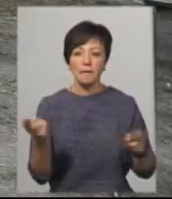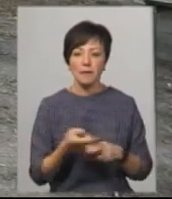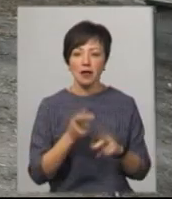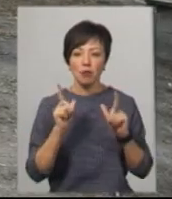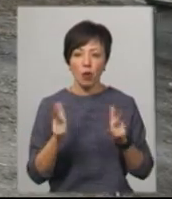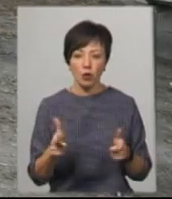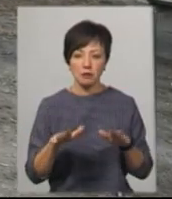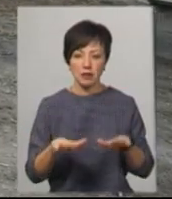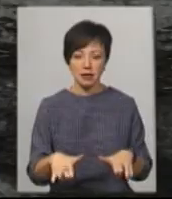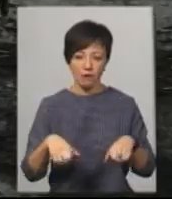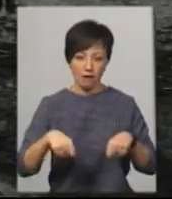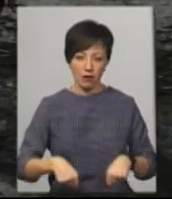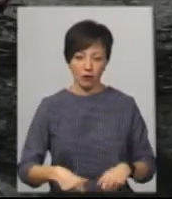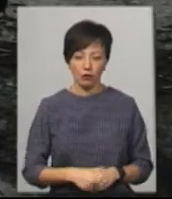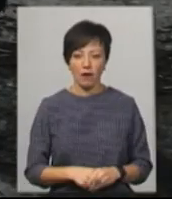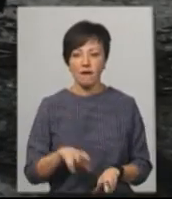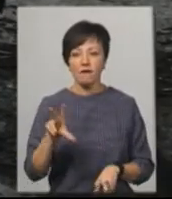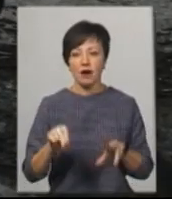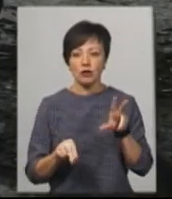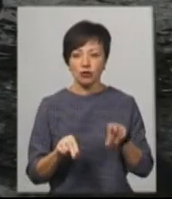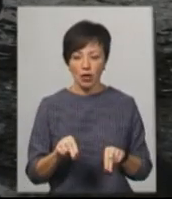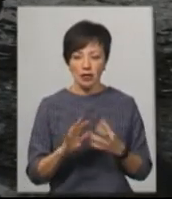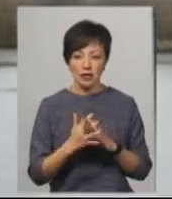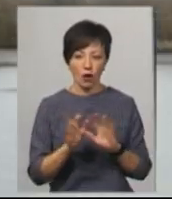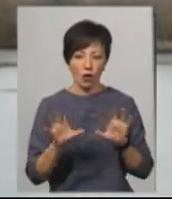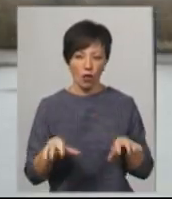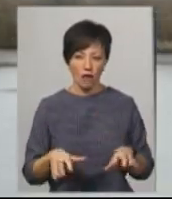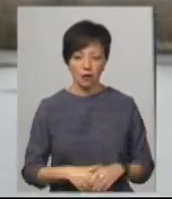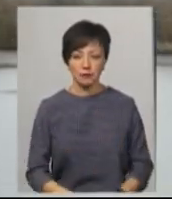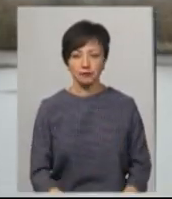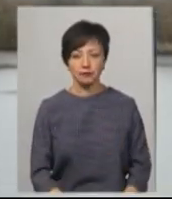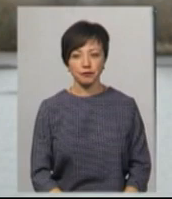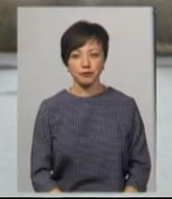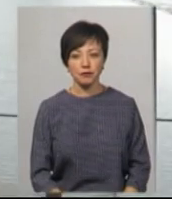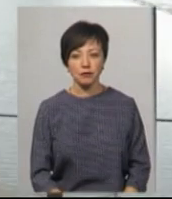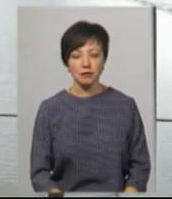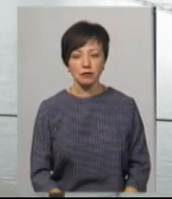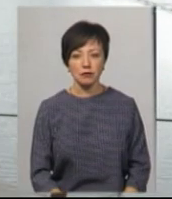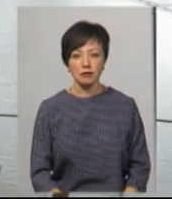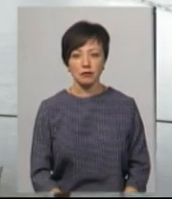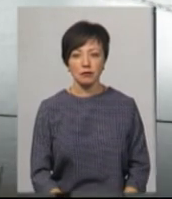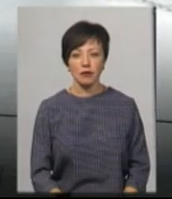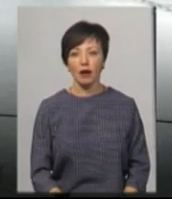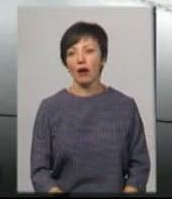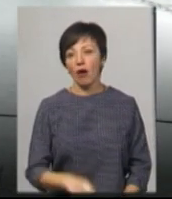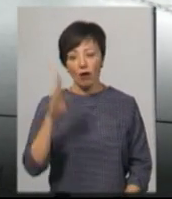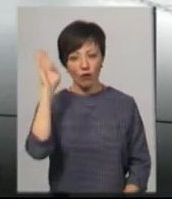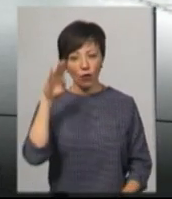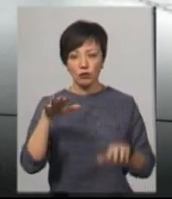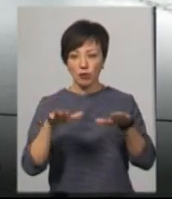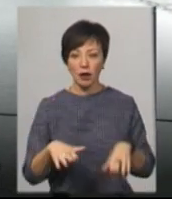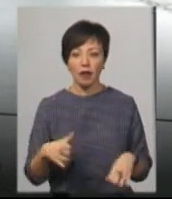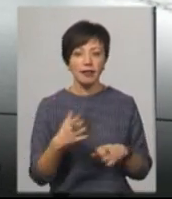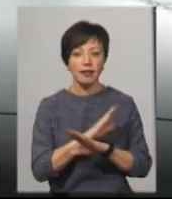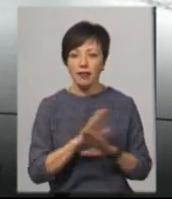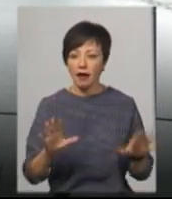органами місцевого самоврядування, вважає Гриценківський сільський голова Леонід Куклінський. Було вже йде незаконно, без всяких